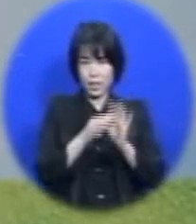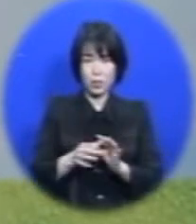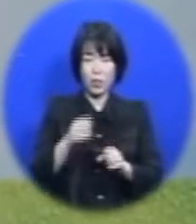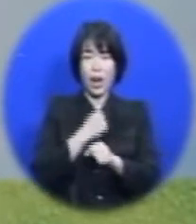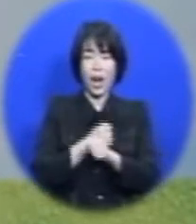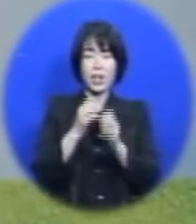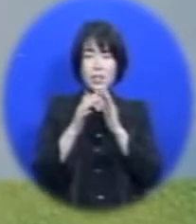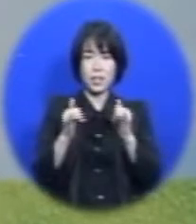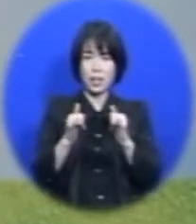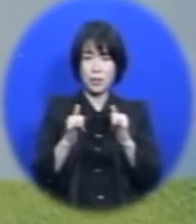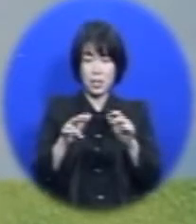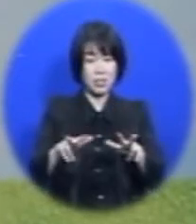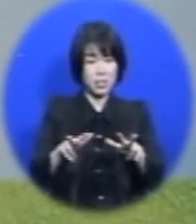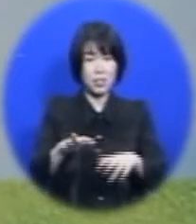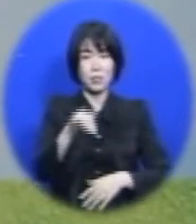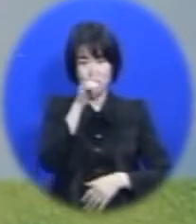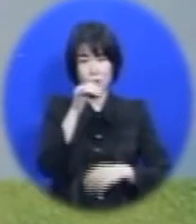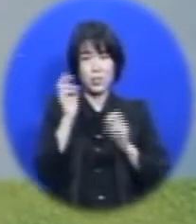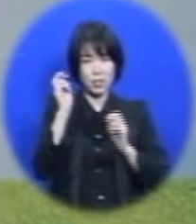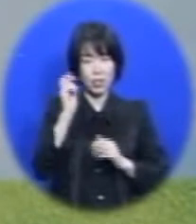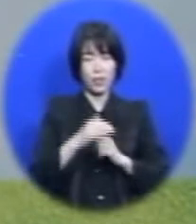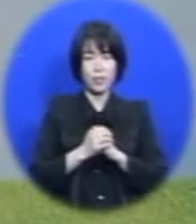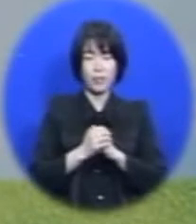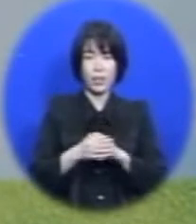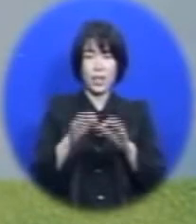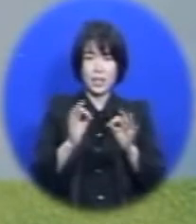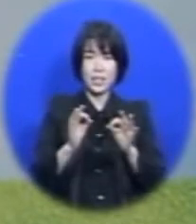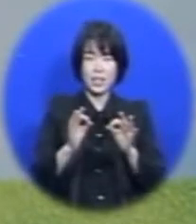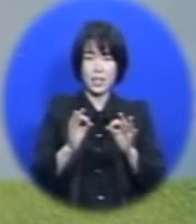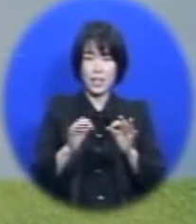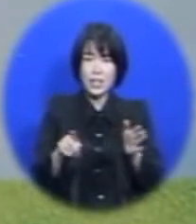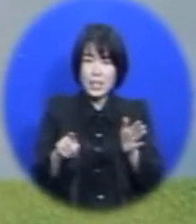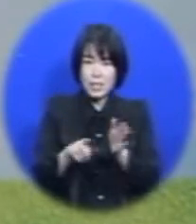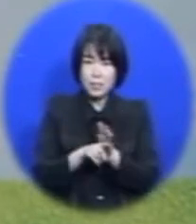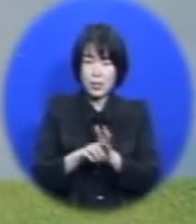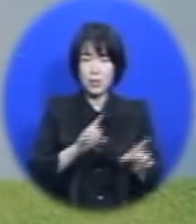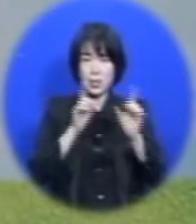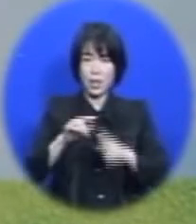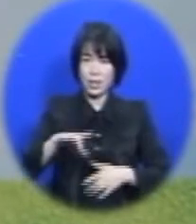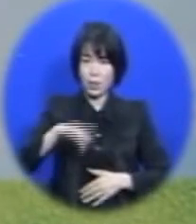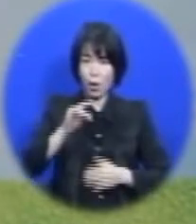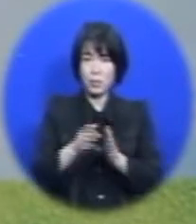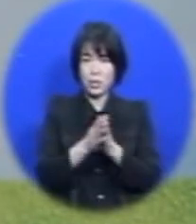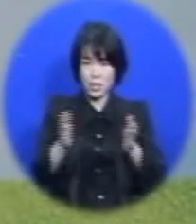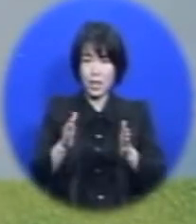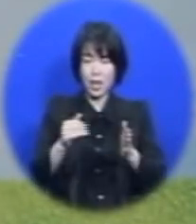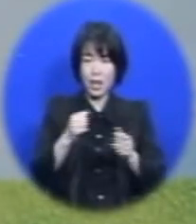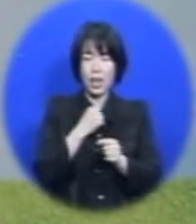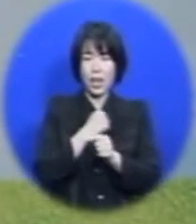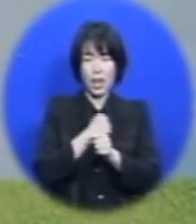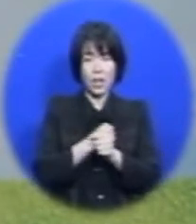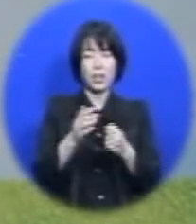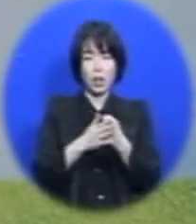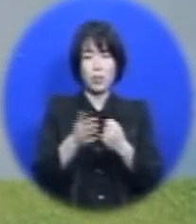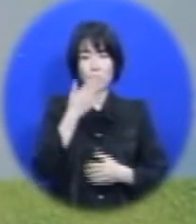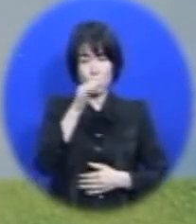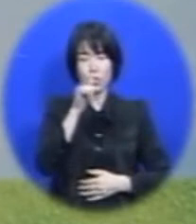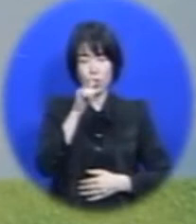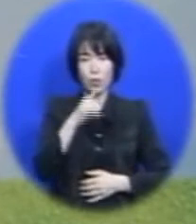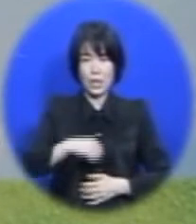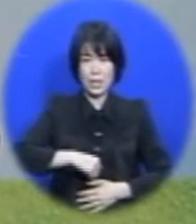지금 계실 거예요. 이제 신앙생활을 처음 시작하시기 때문에 그럴 수도 있고,